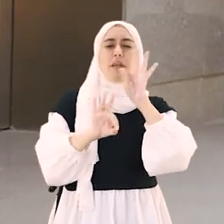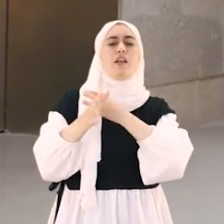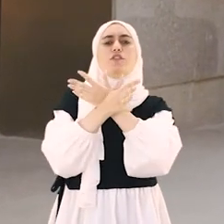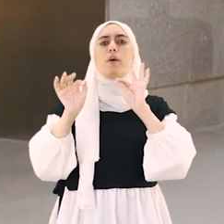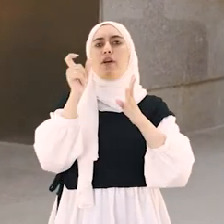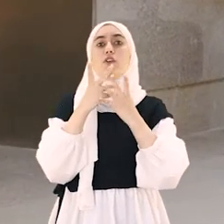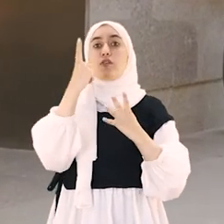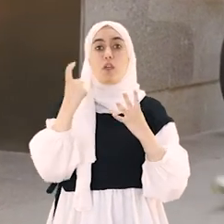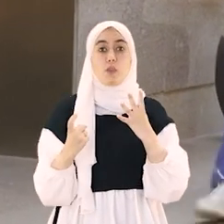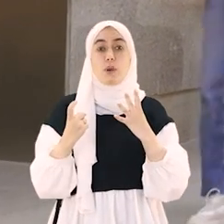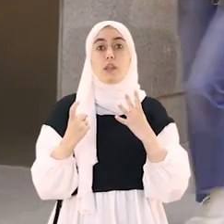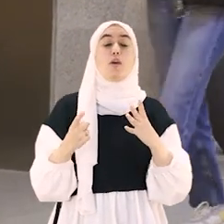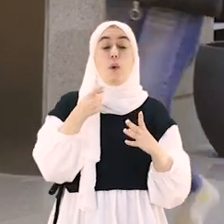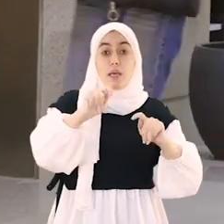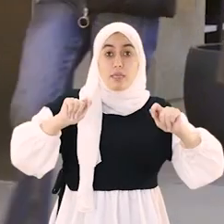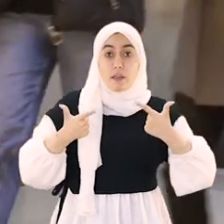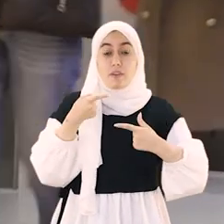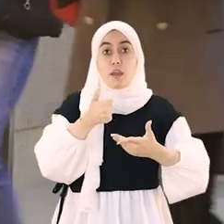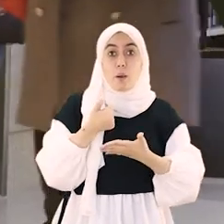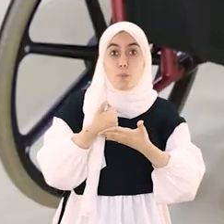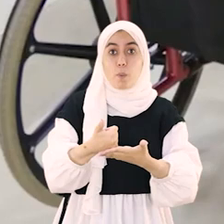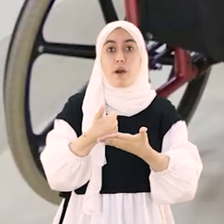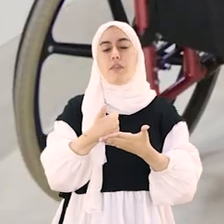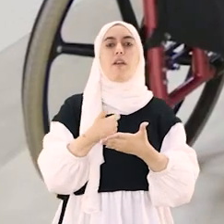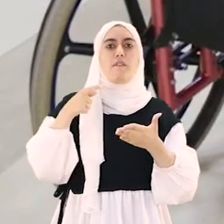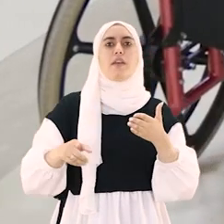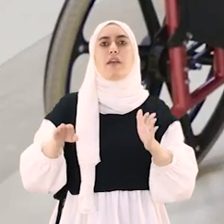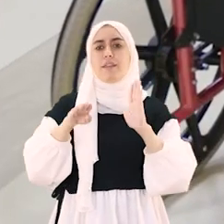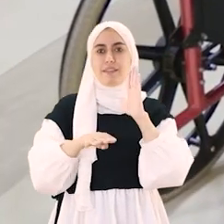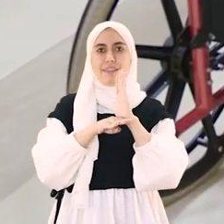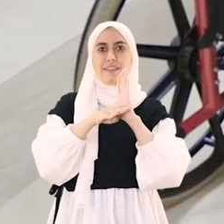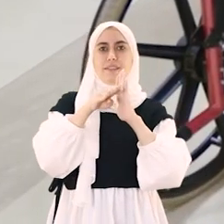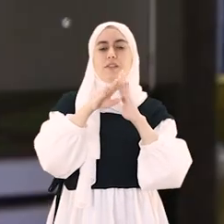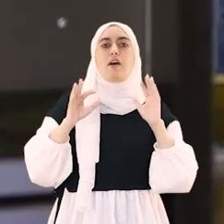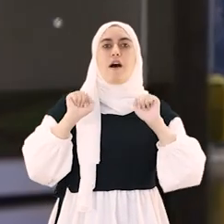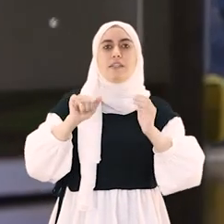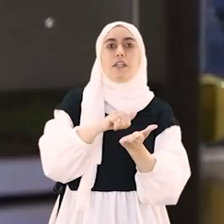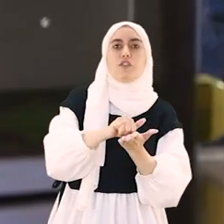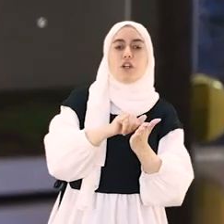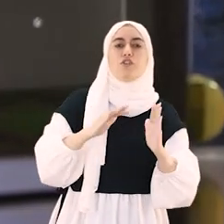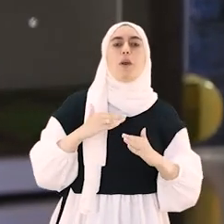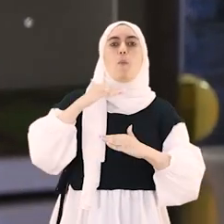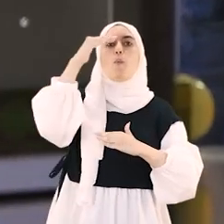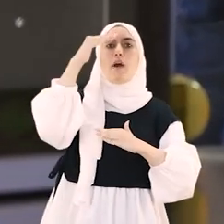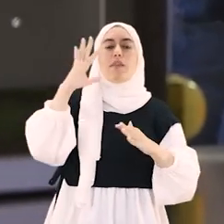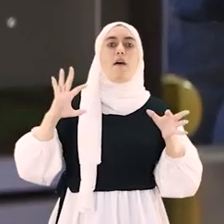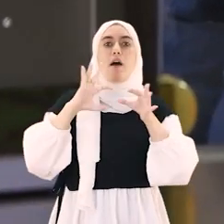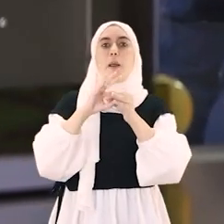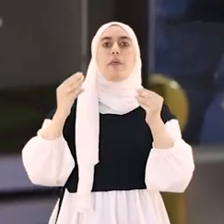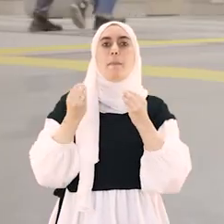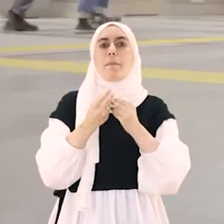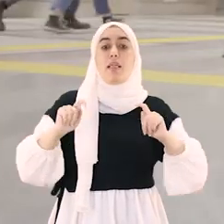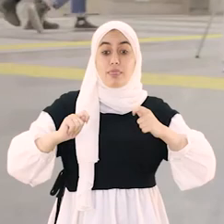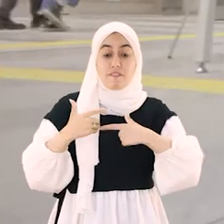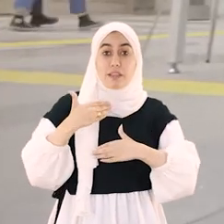الشامل للاشخاص ذوي الاعاقه ولتنفيذ هذه المبادره تم تاسيس خطه استراتيجيه واعده مرتبطه